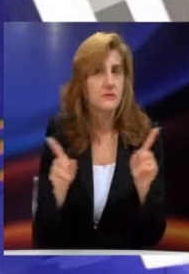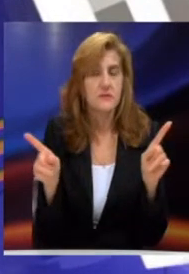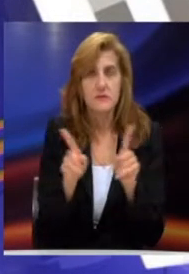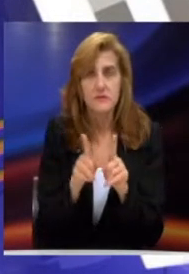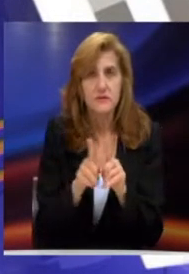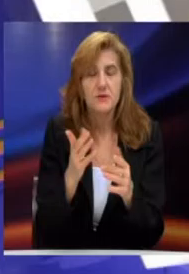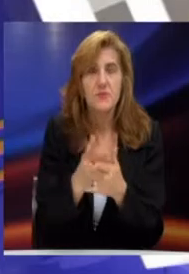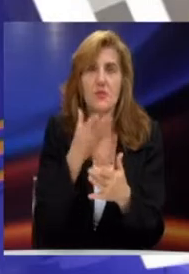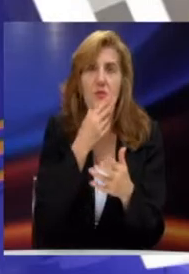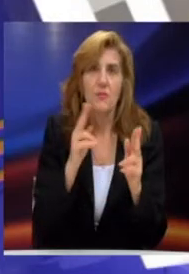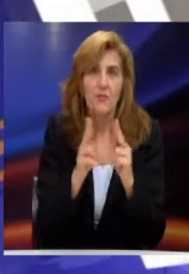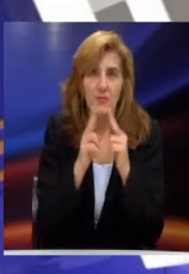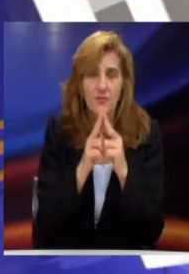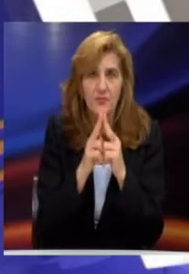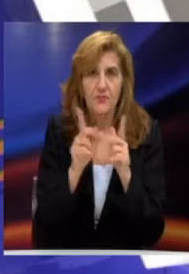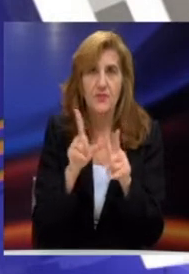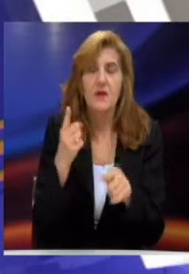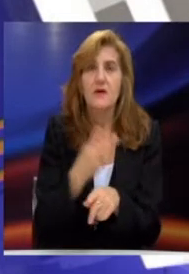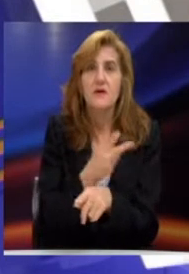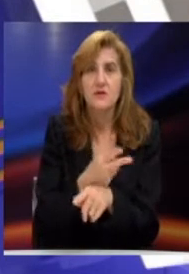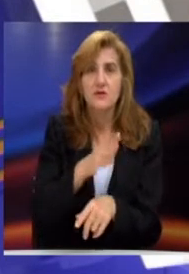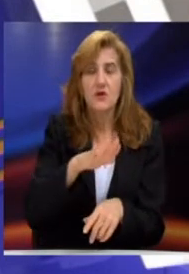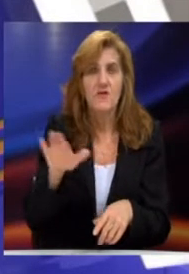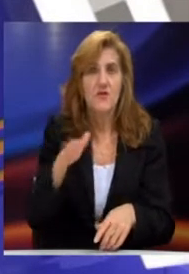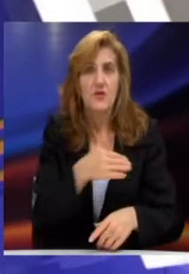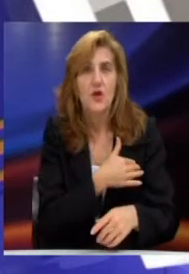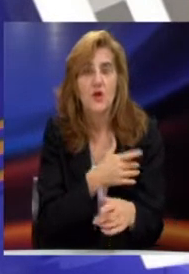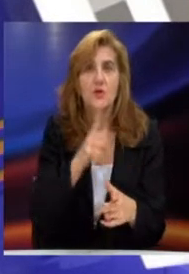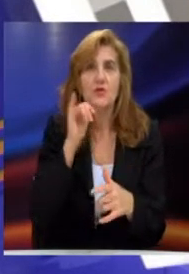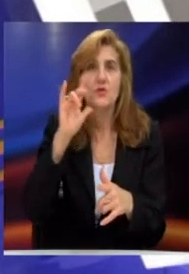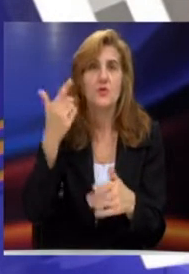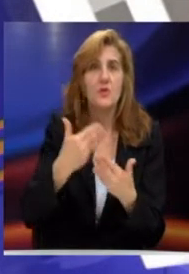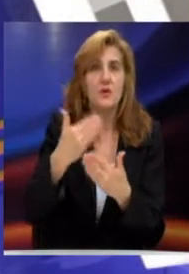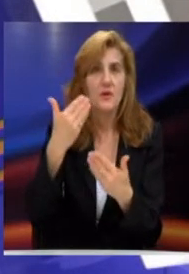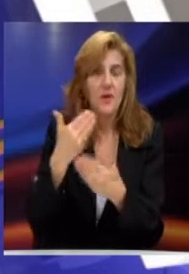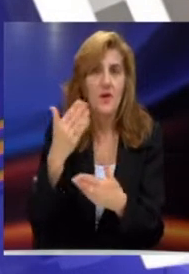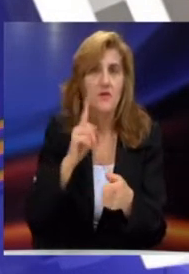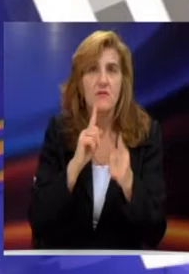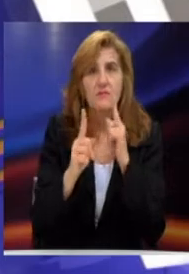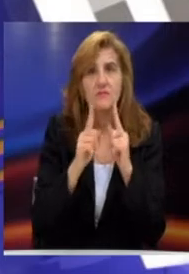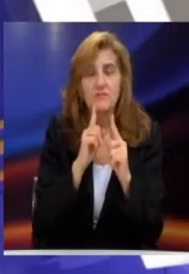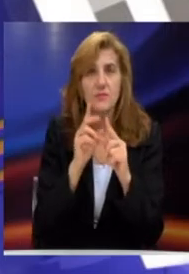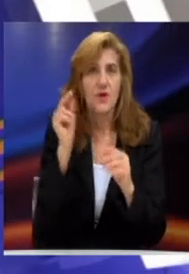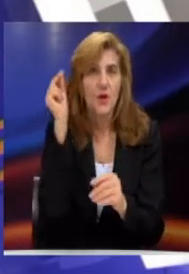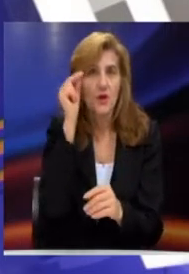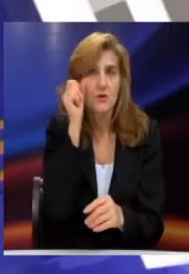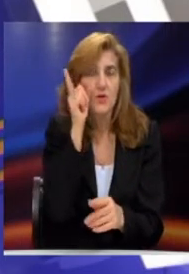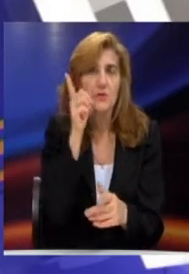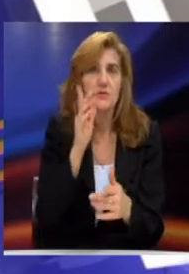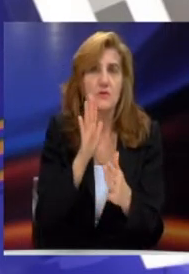smo se uspostavili jako lepe kontakte u državnom takmičenju sa učenicima iz Loznice, druže se, razmenjuju neka